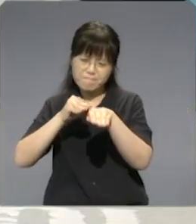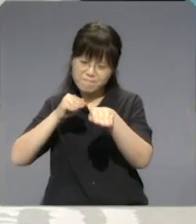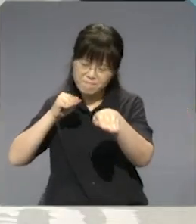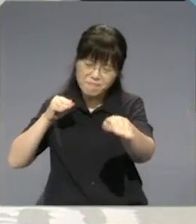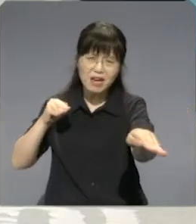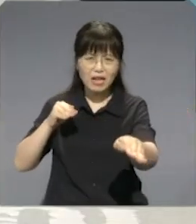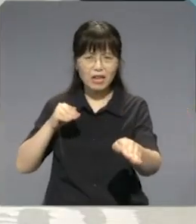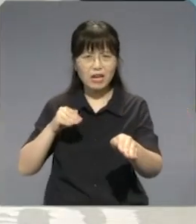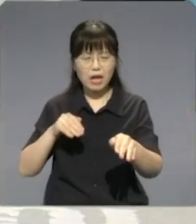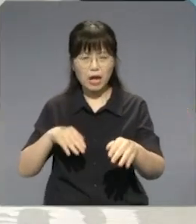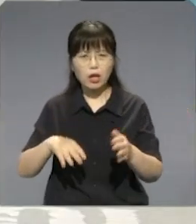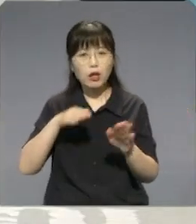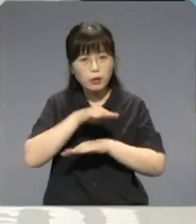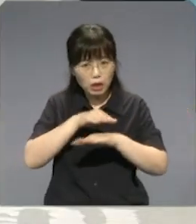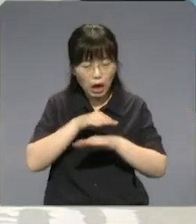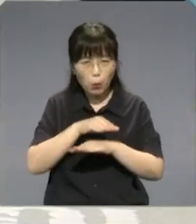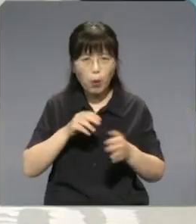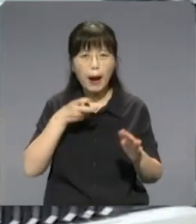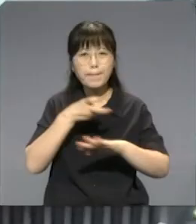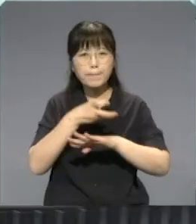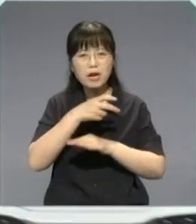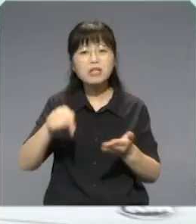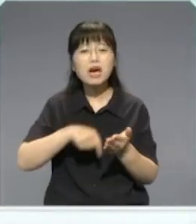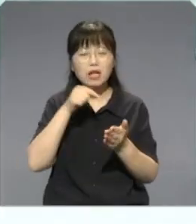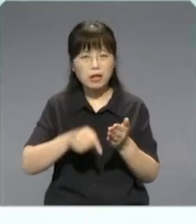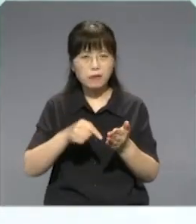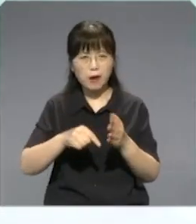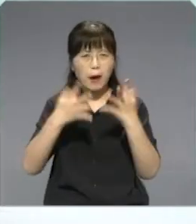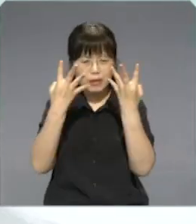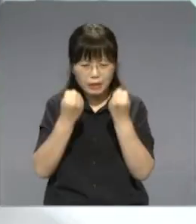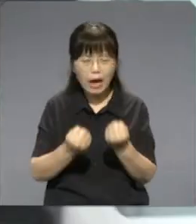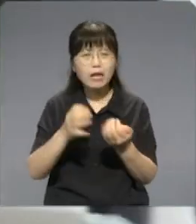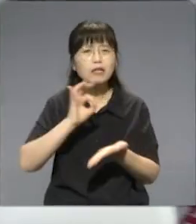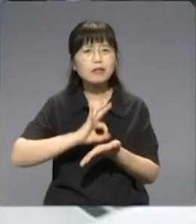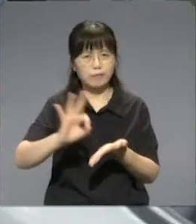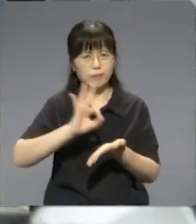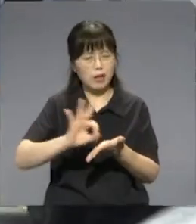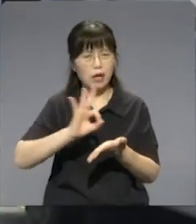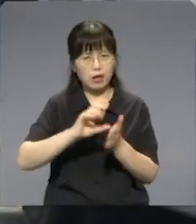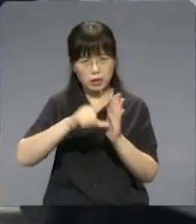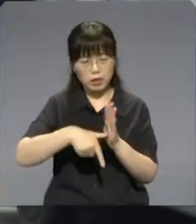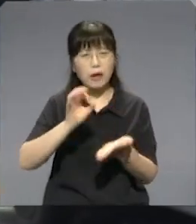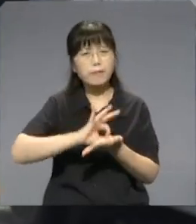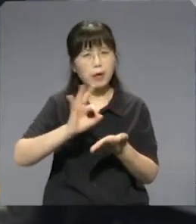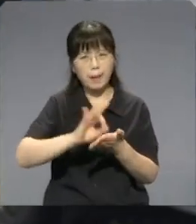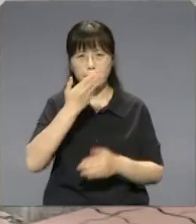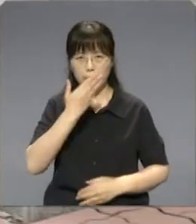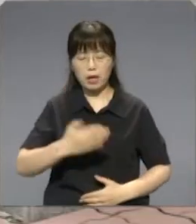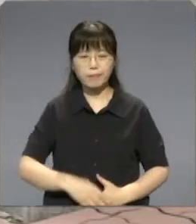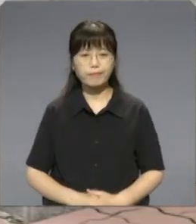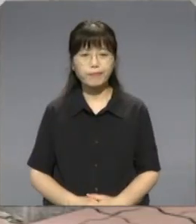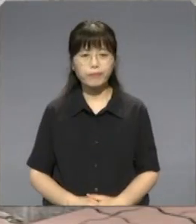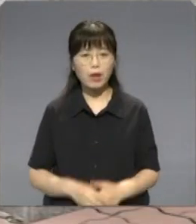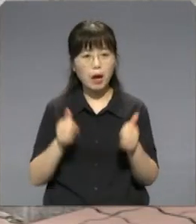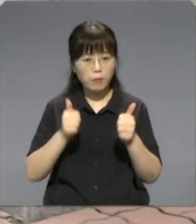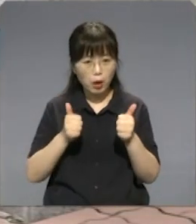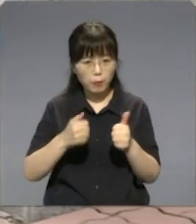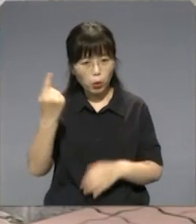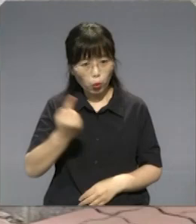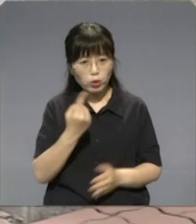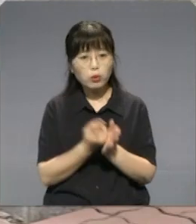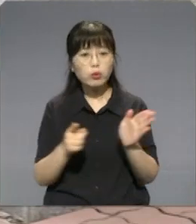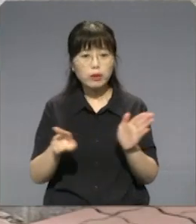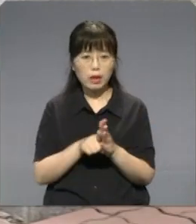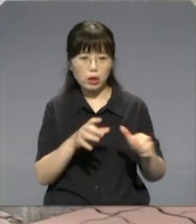도로상에 승용차와 버스 안에서 많은 시간을 허비할 수밖에 없습니다. 법원을 찾기